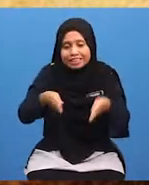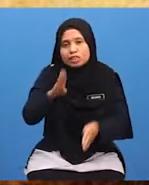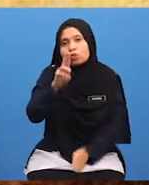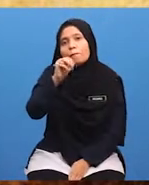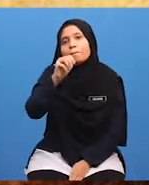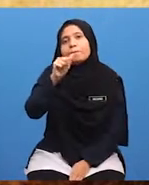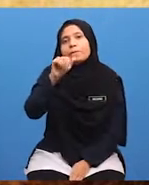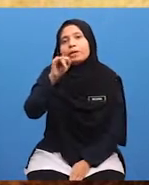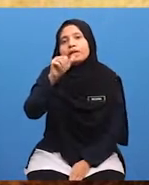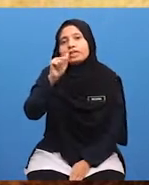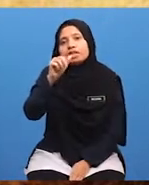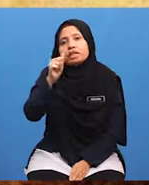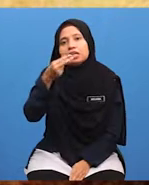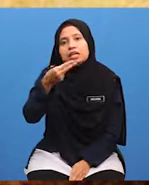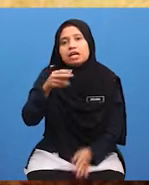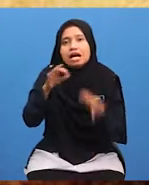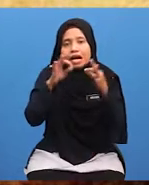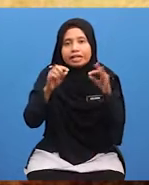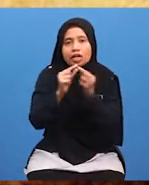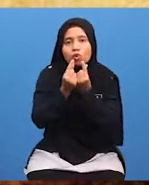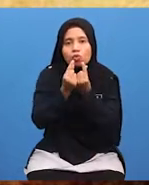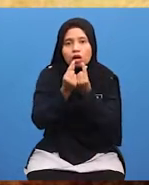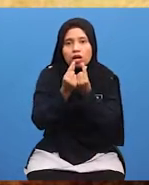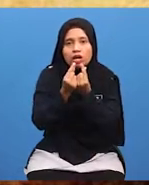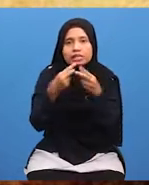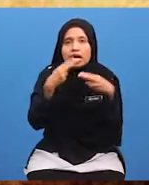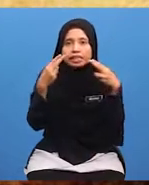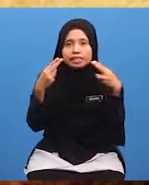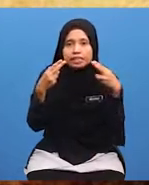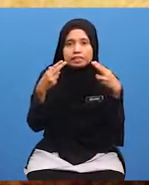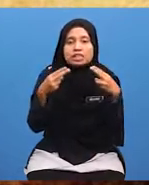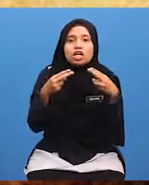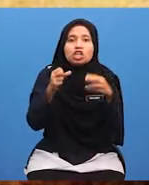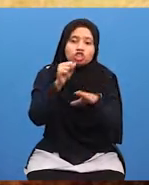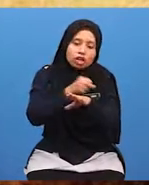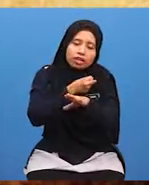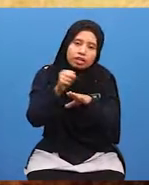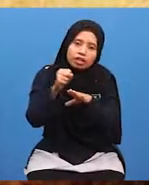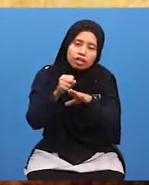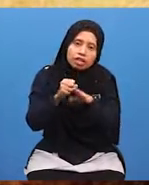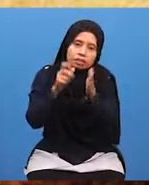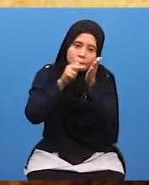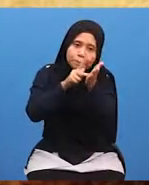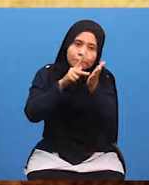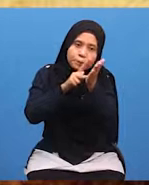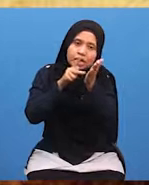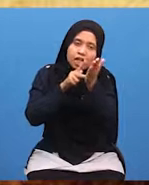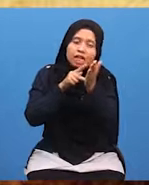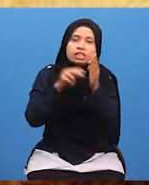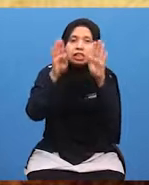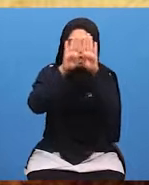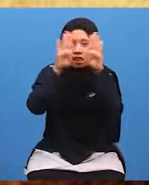Banyak ayat-ayat Al-Quran, hadis, syair dan kata-kata hikmat dipahat dan diukir pada dinding dan mimbar